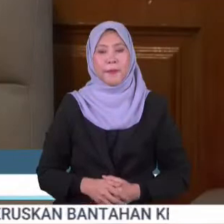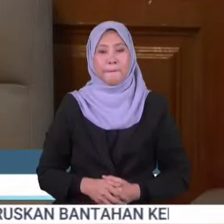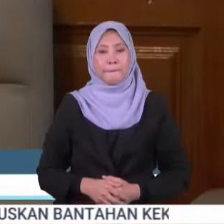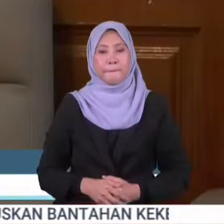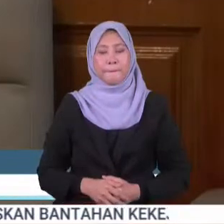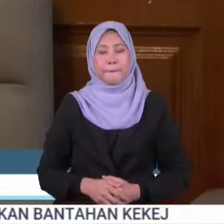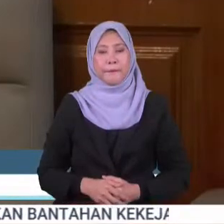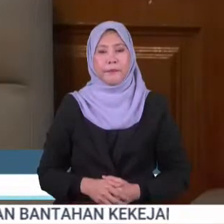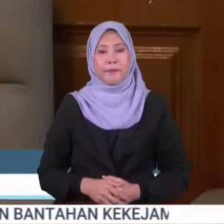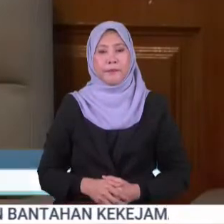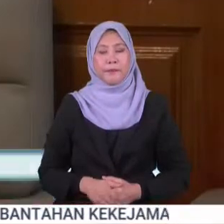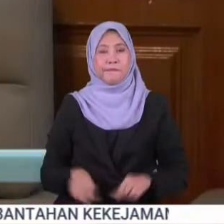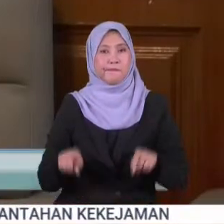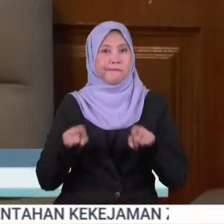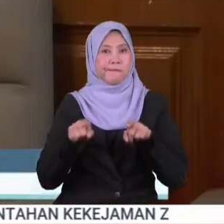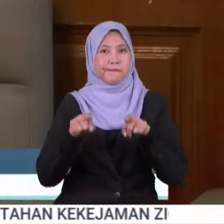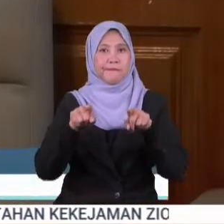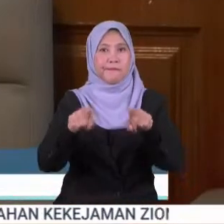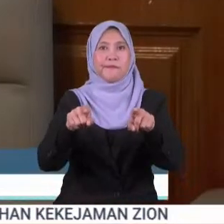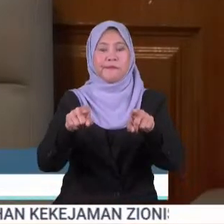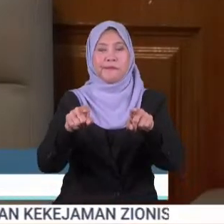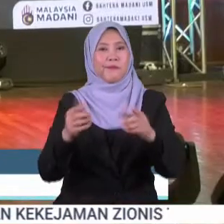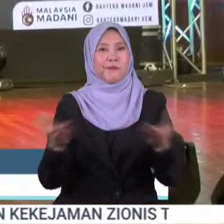Ini sejajar juga dengan